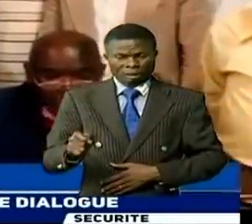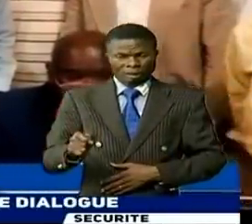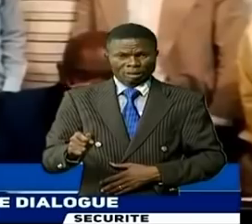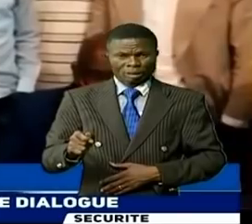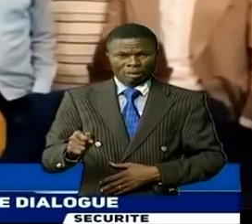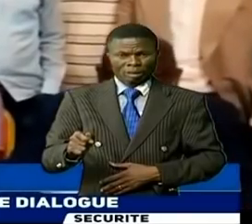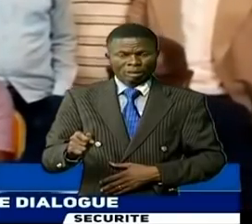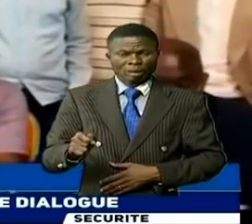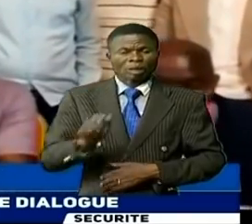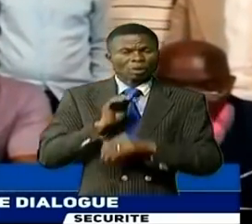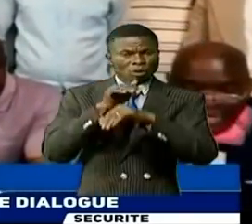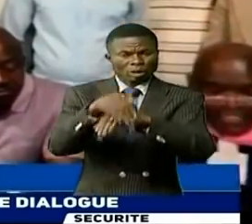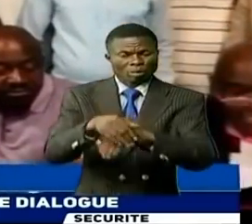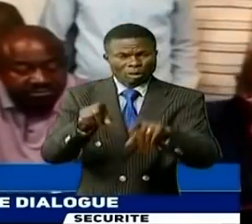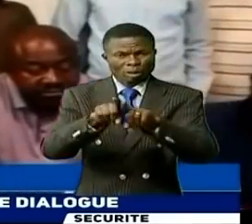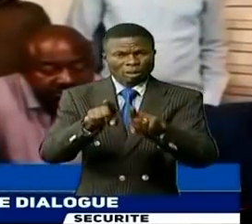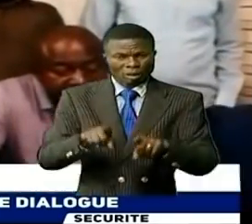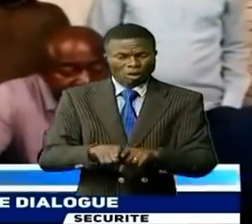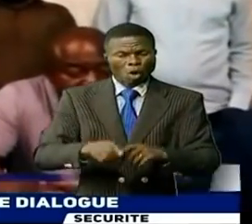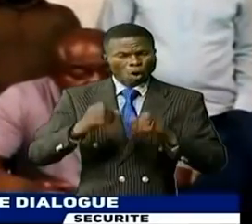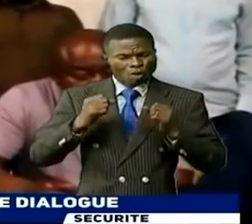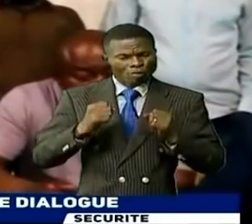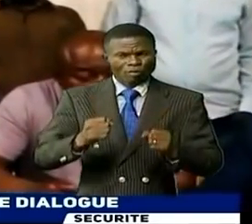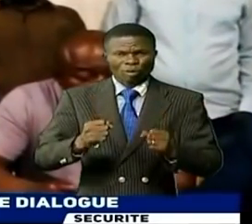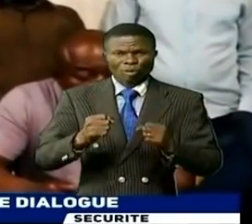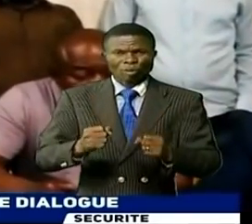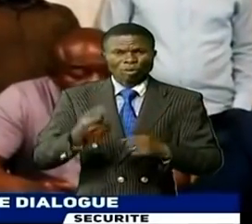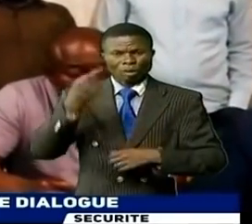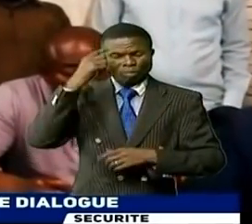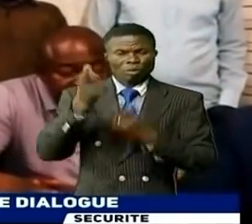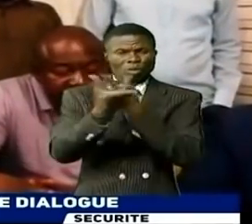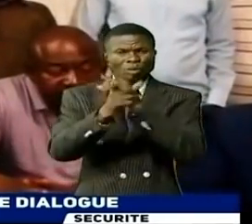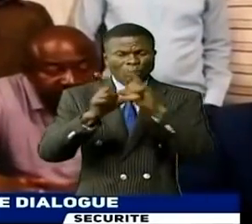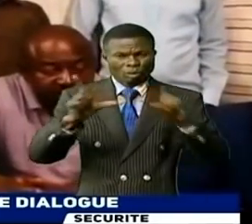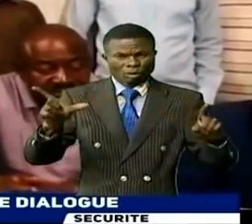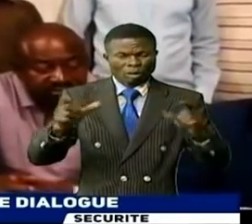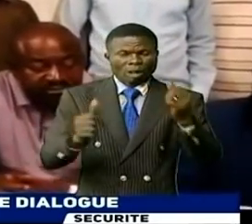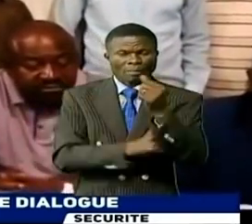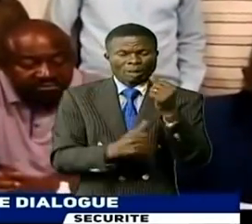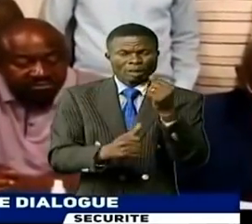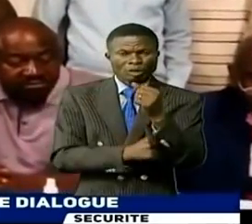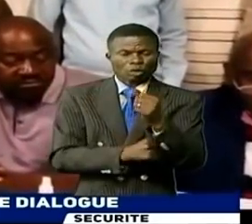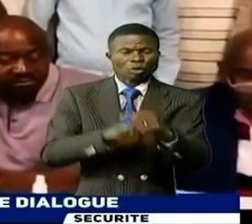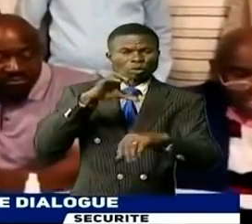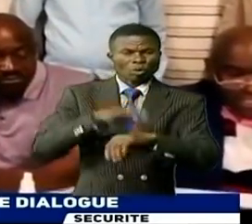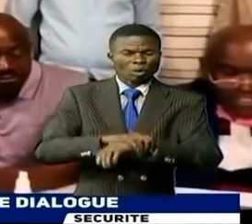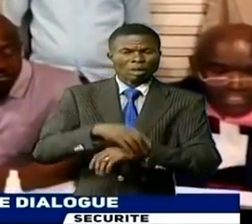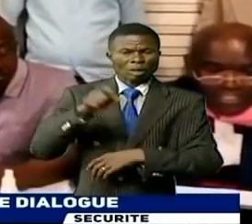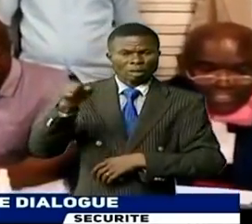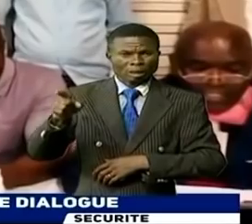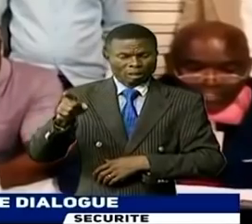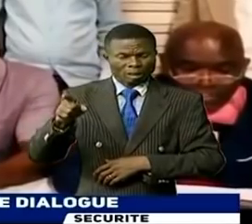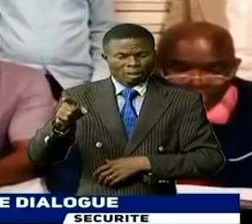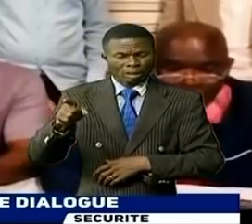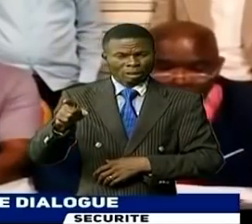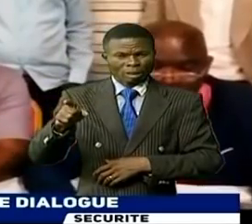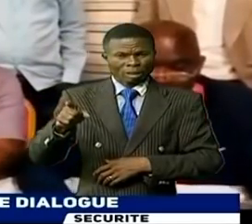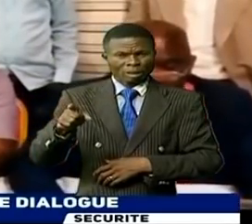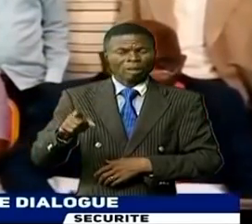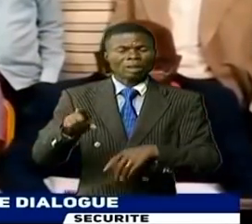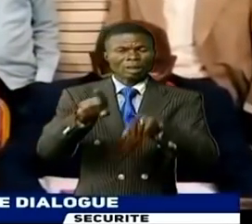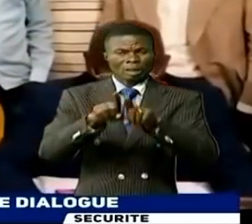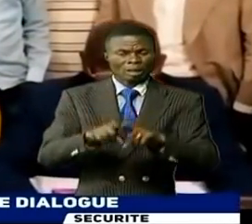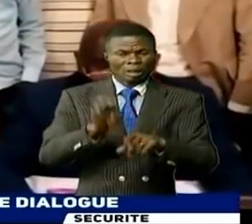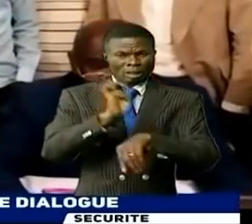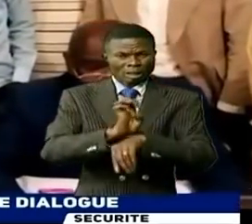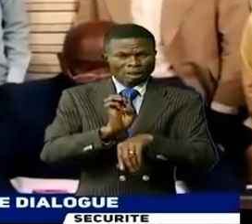de s'impliquer aussi activement pour la libération des otages, de rester une église